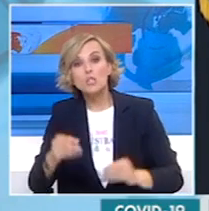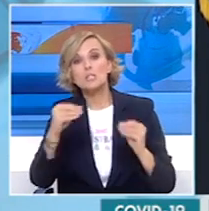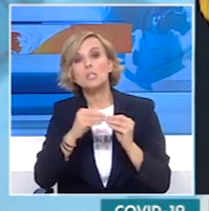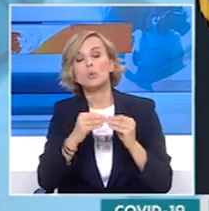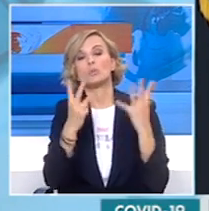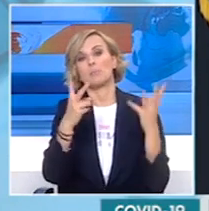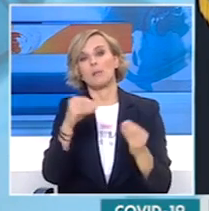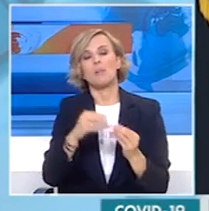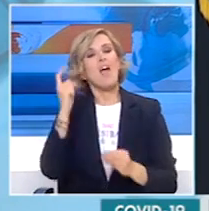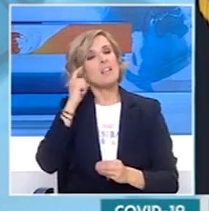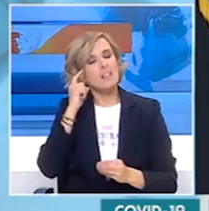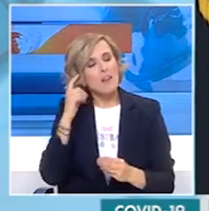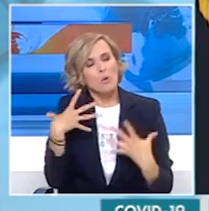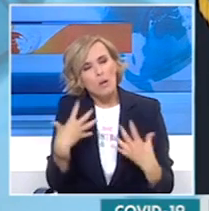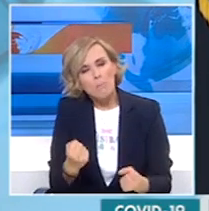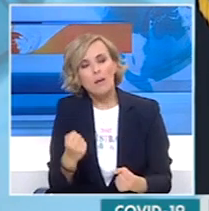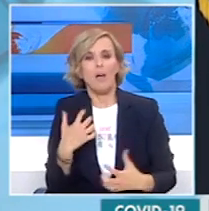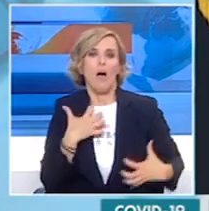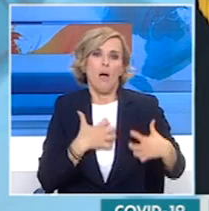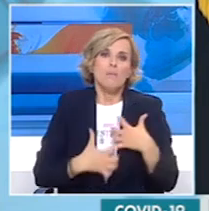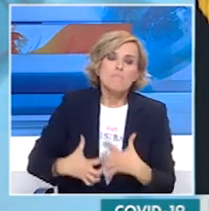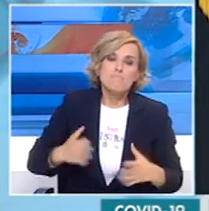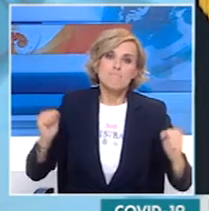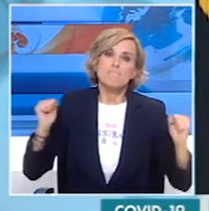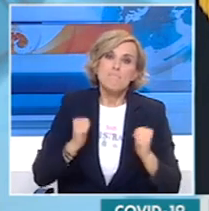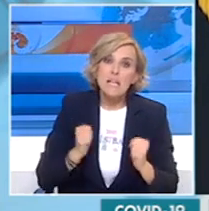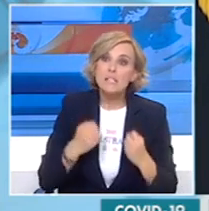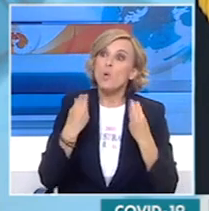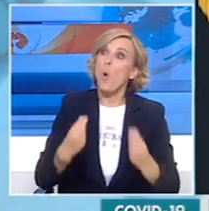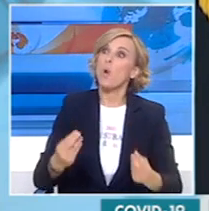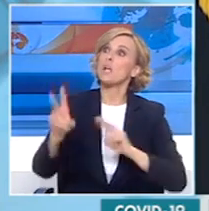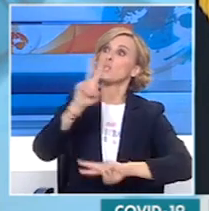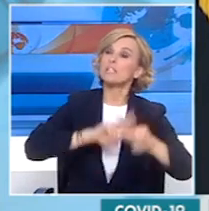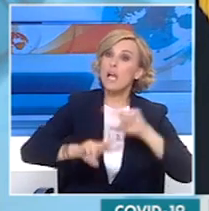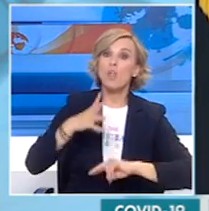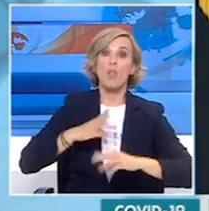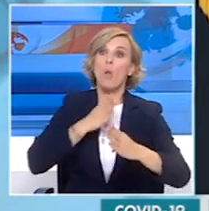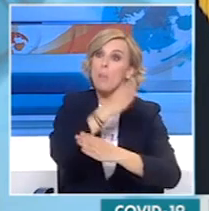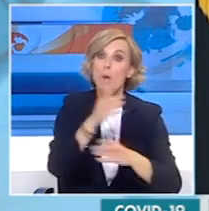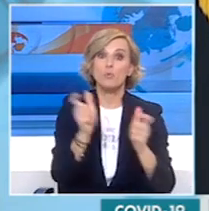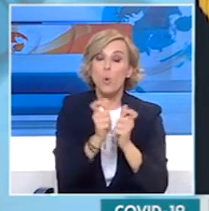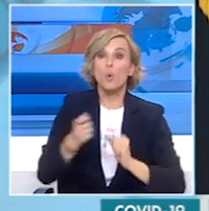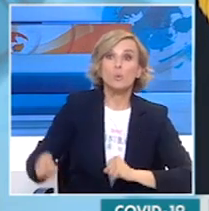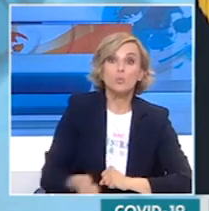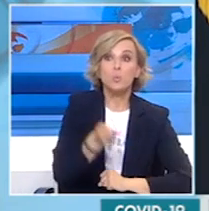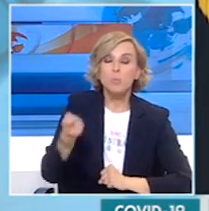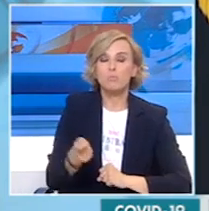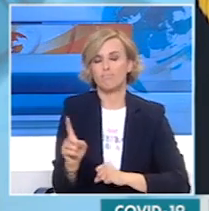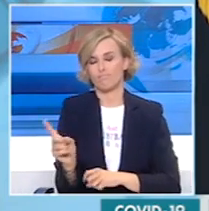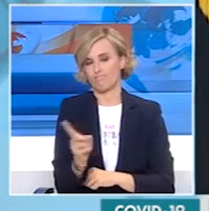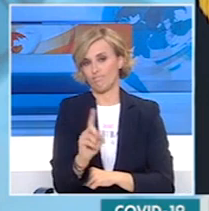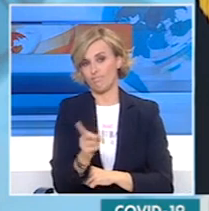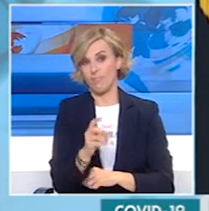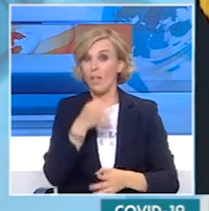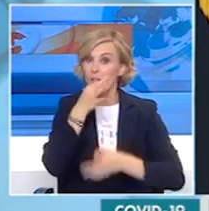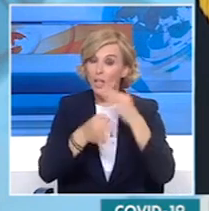την πίεση, αντιλαμβάνομαι την διάθεση κάποιων να μετακινηθούν, αλλά αυτό είναι, όπως είπα και πριν στην